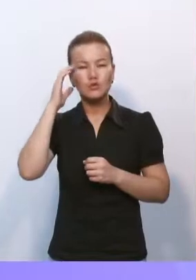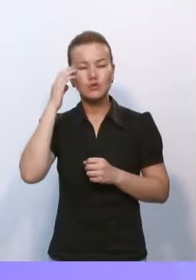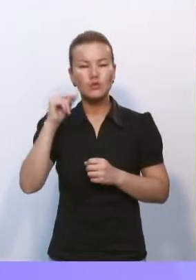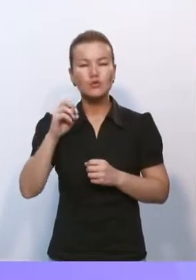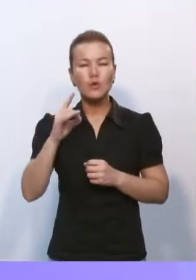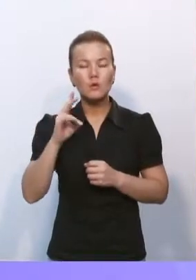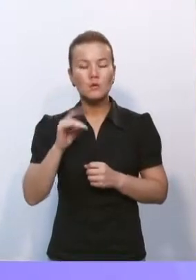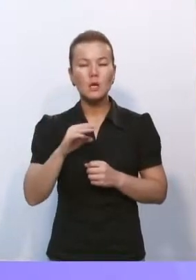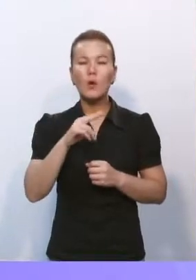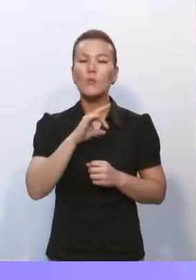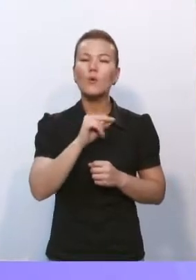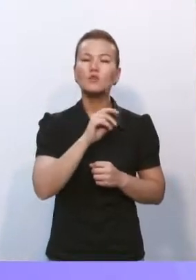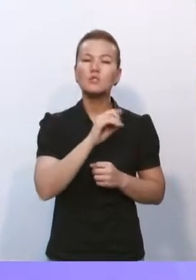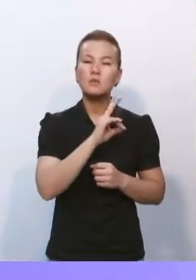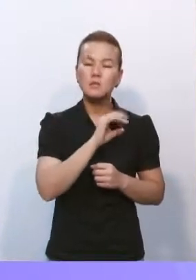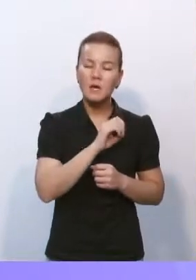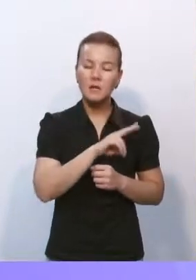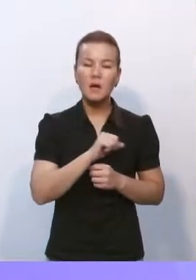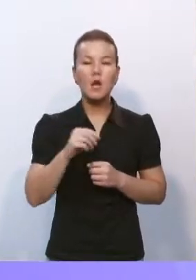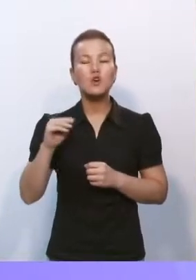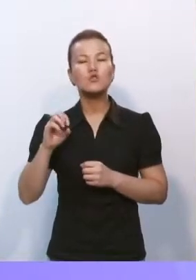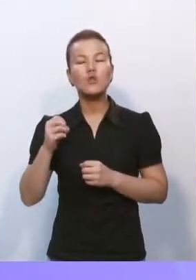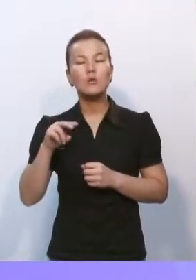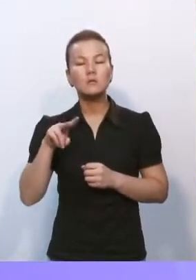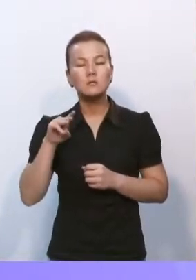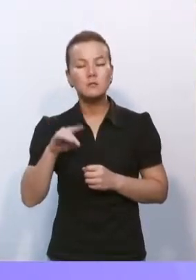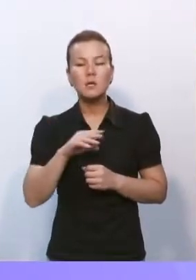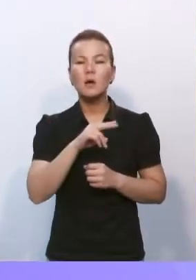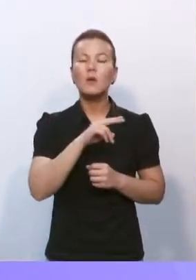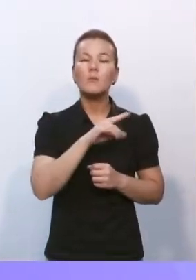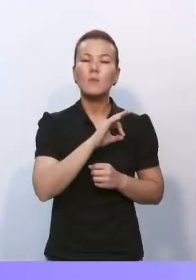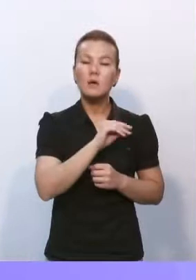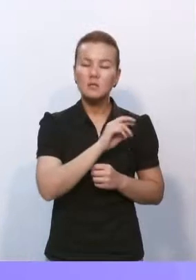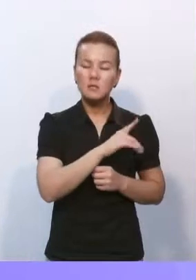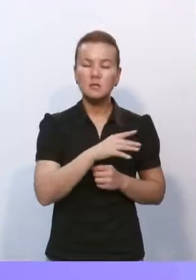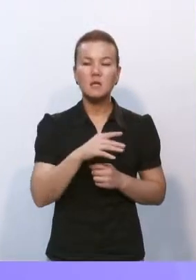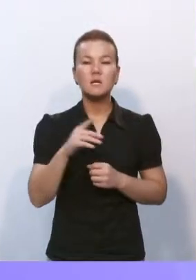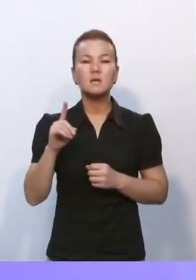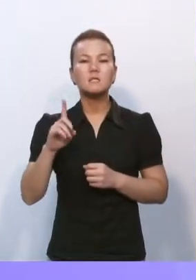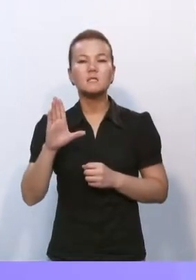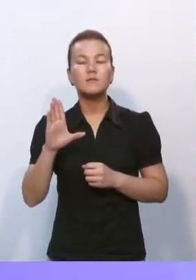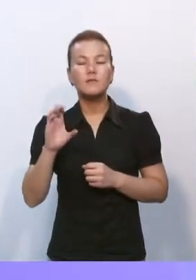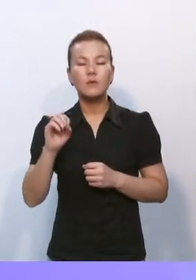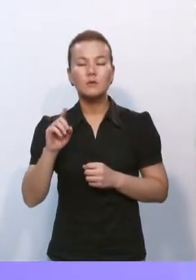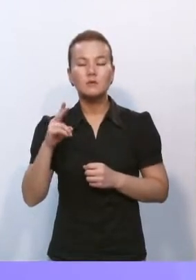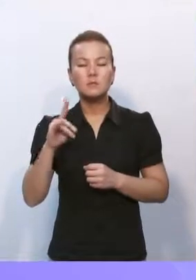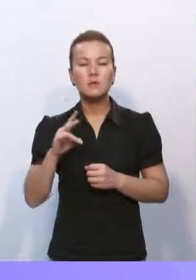– почернело, желтый – желтели, звезды – звезда.